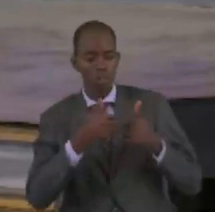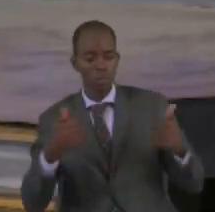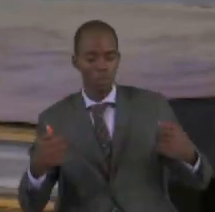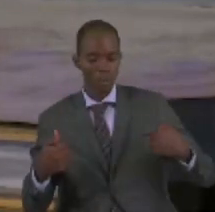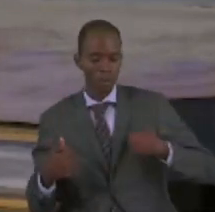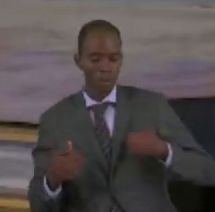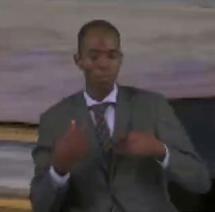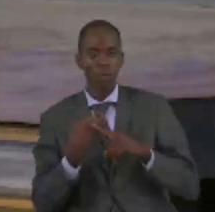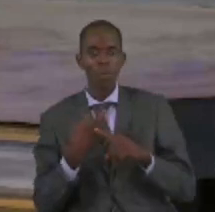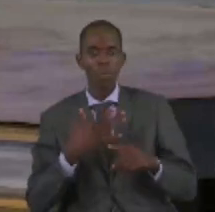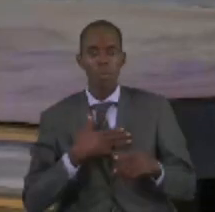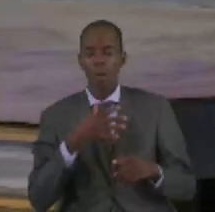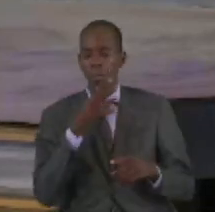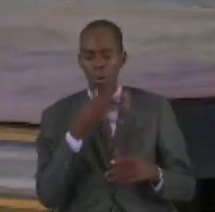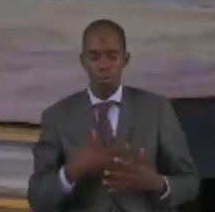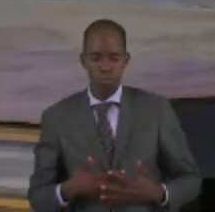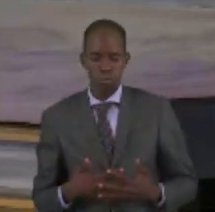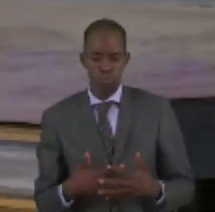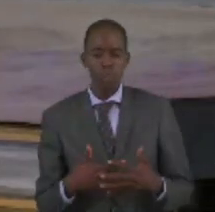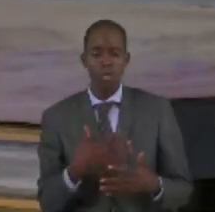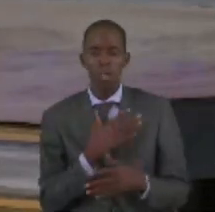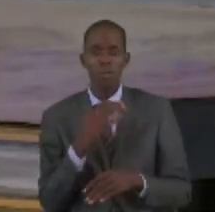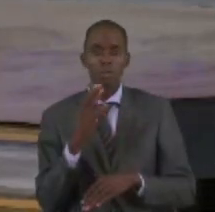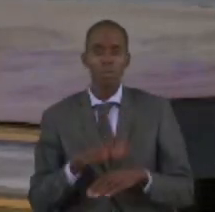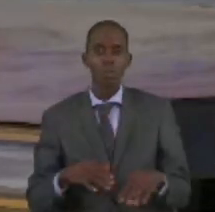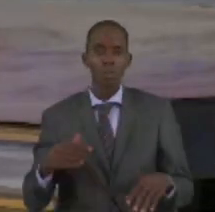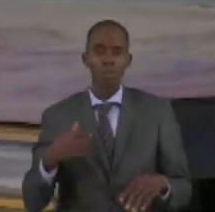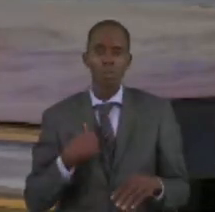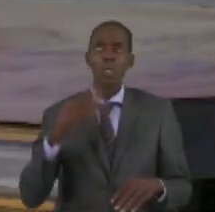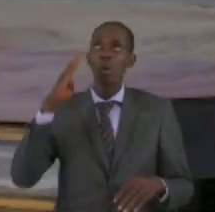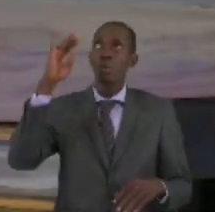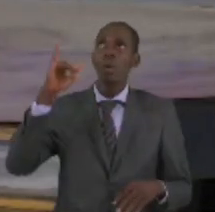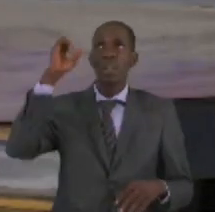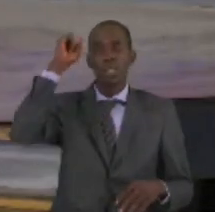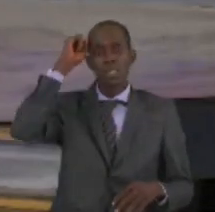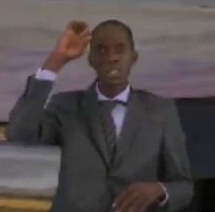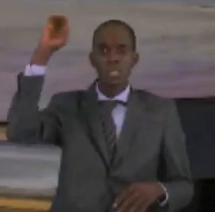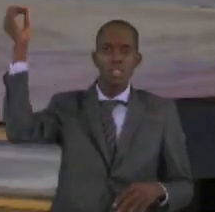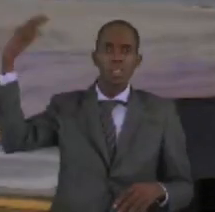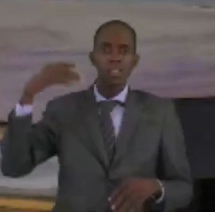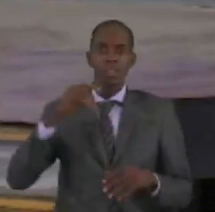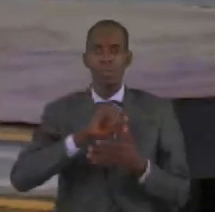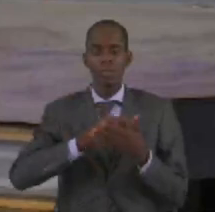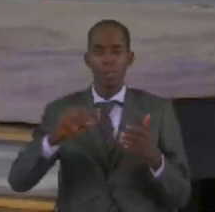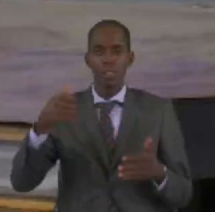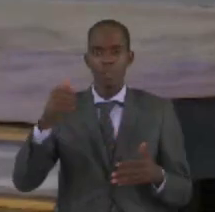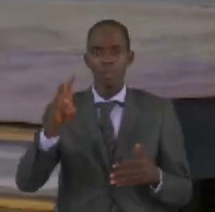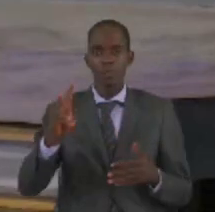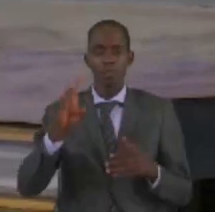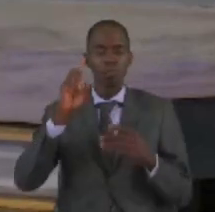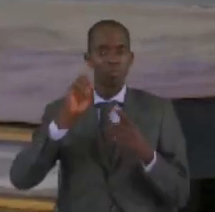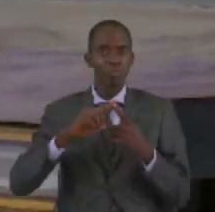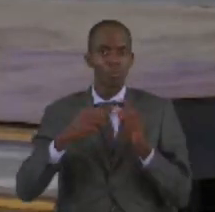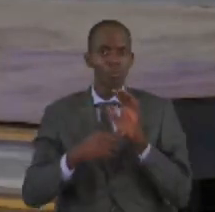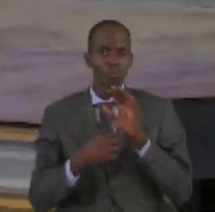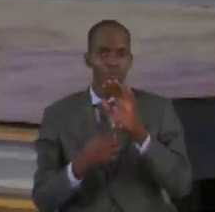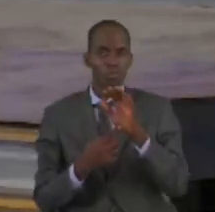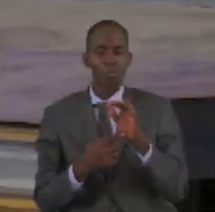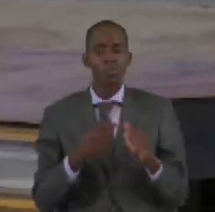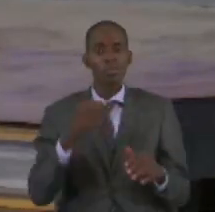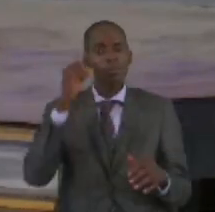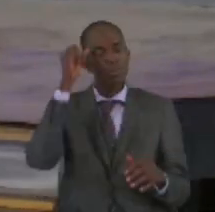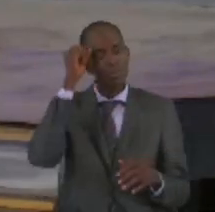m'avait mis à part dans le sein de ma mère et qui m'a appelé par sa grâce, verset 13,